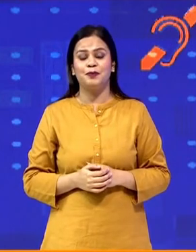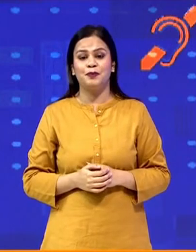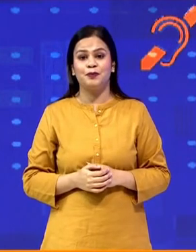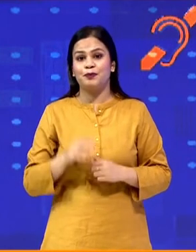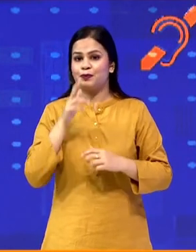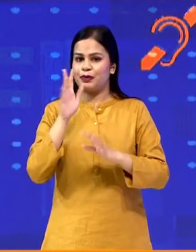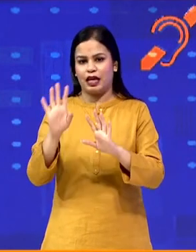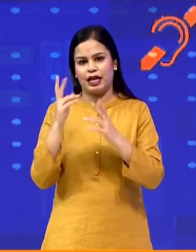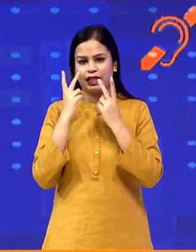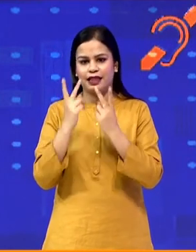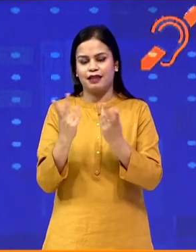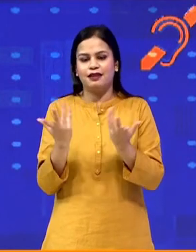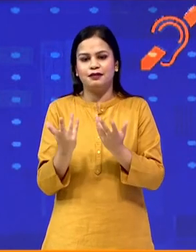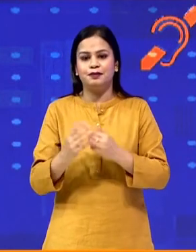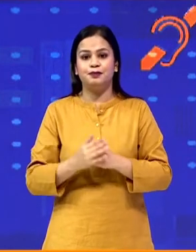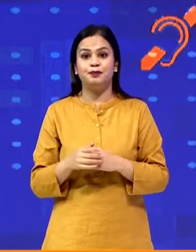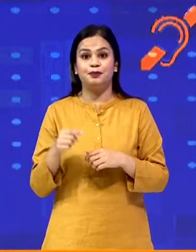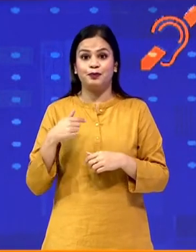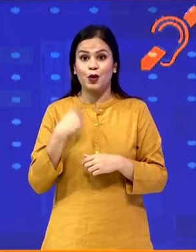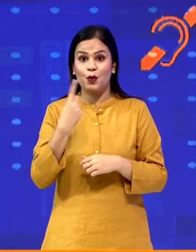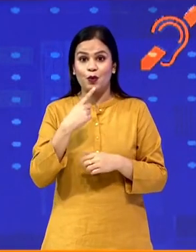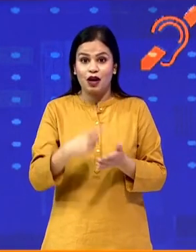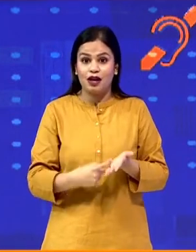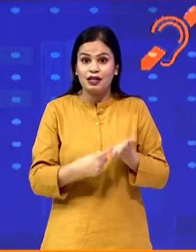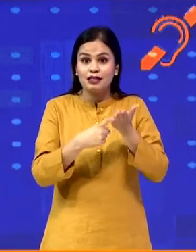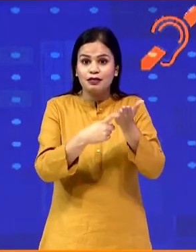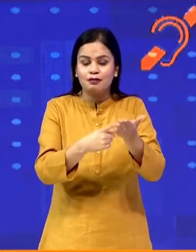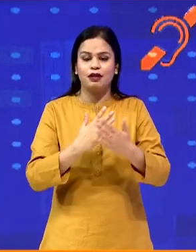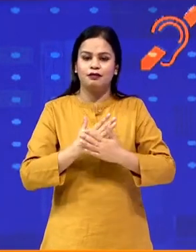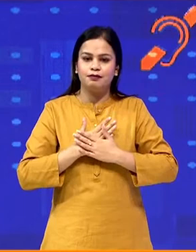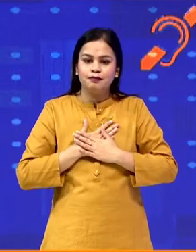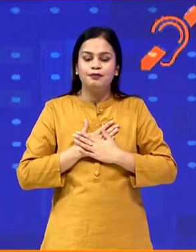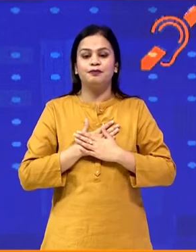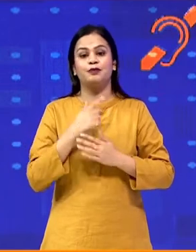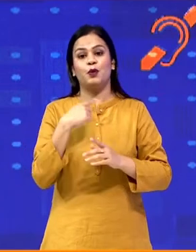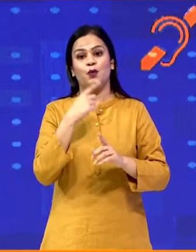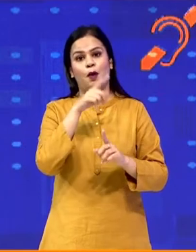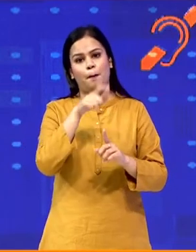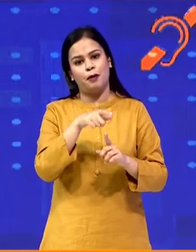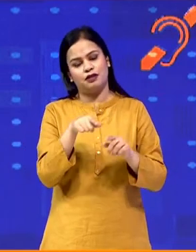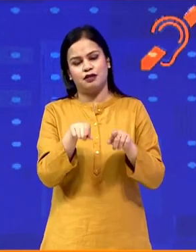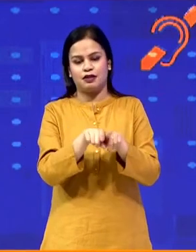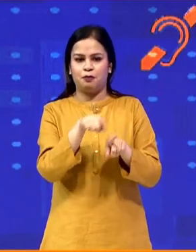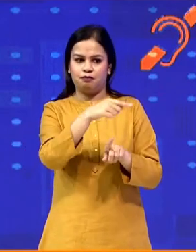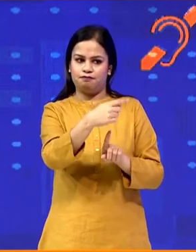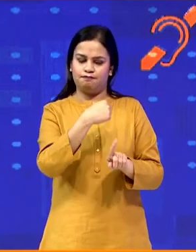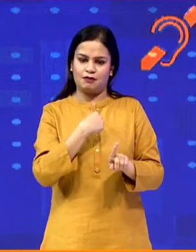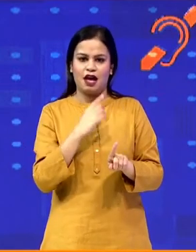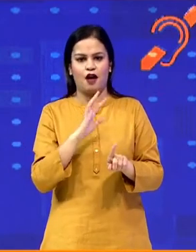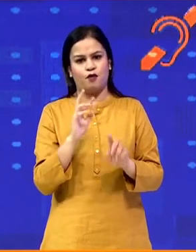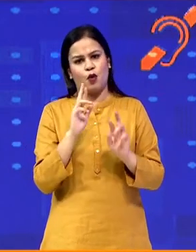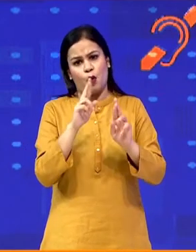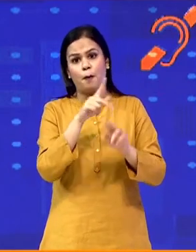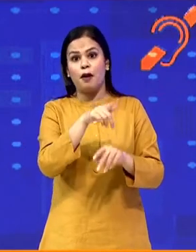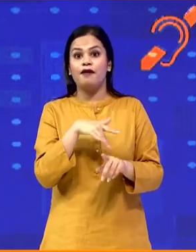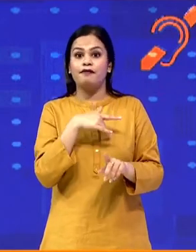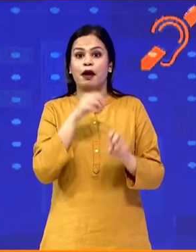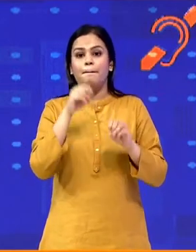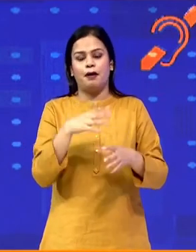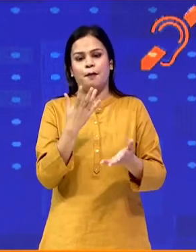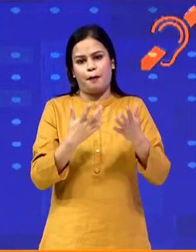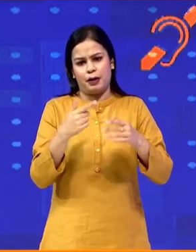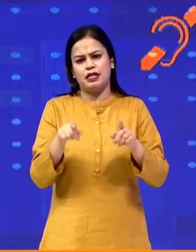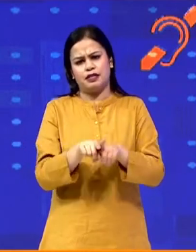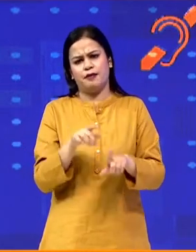देखिए हमारे जो आधार है रिस्पेक्ट है मेरे ख्याल में उनको भी होगा उनको भी पिसतावा होगा हमें भी